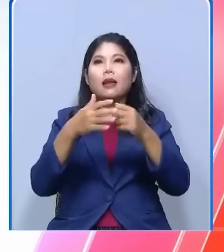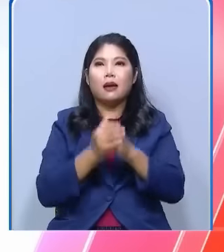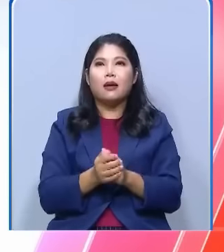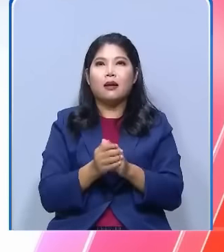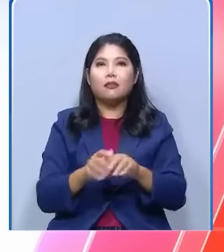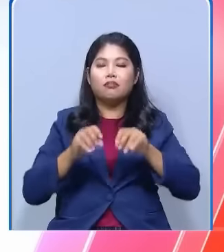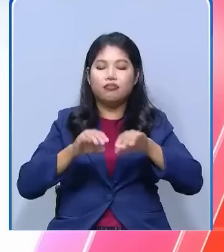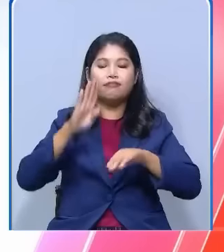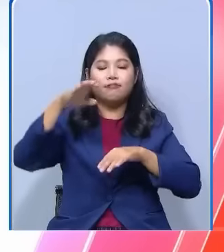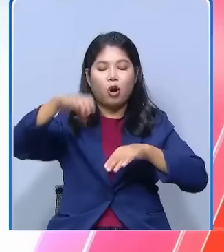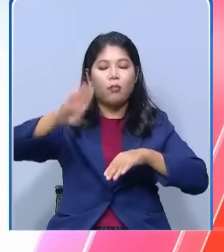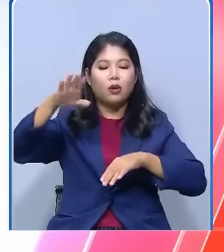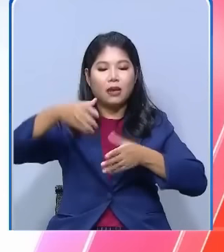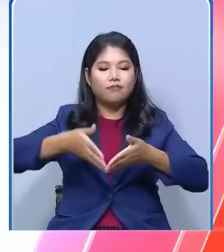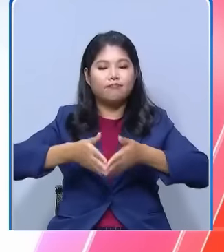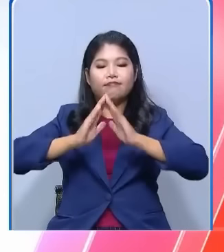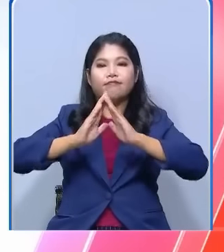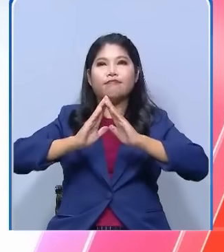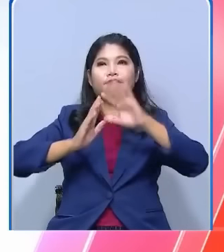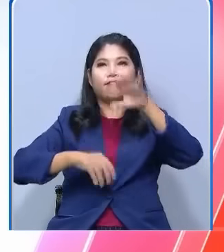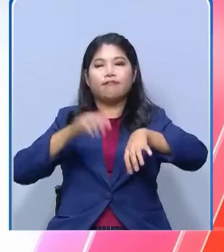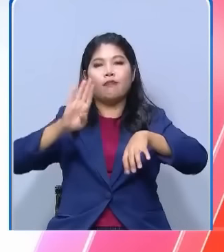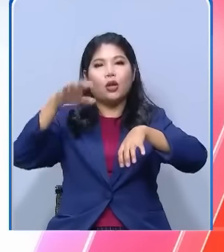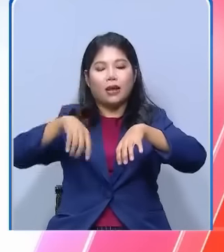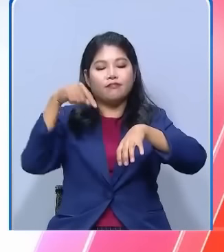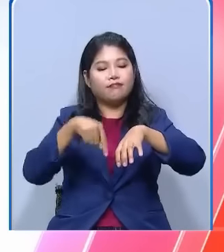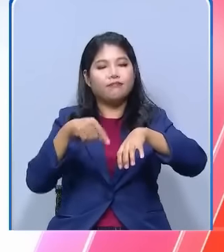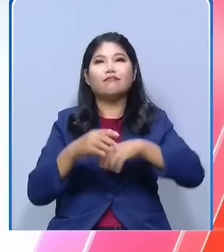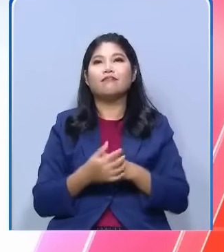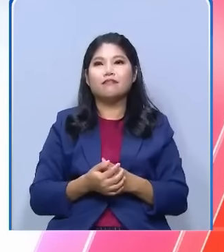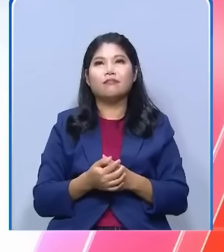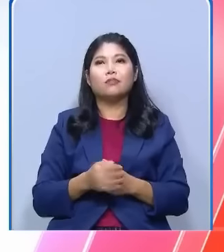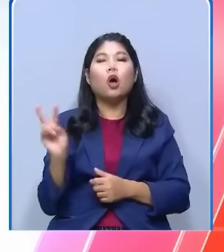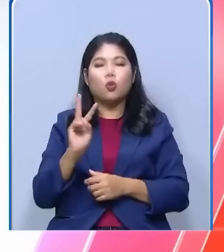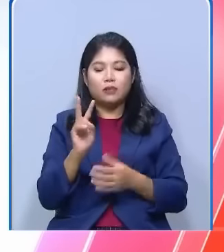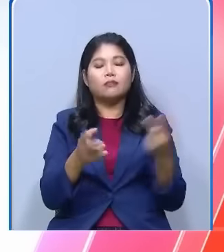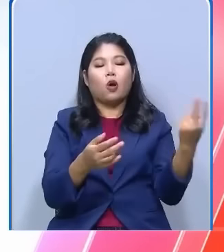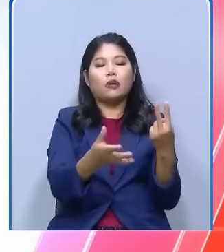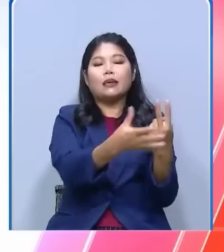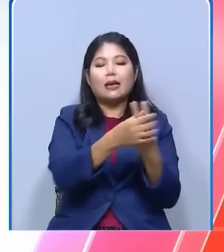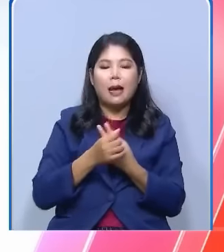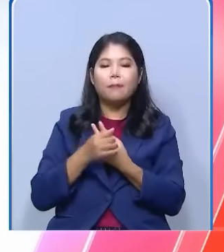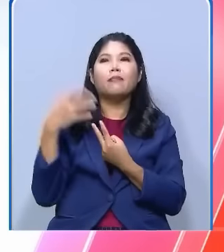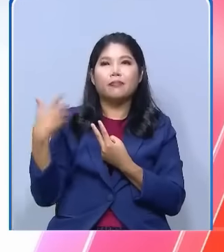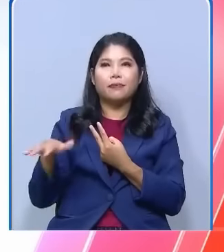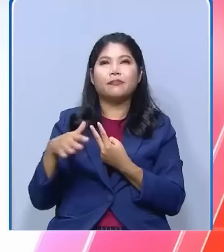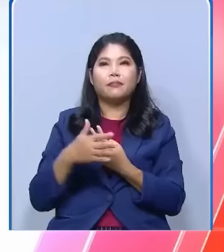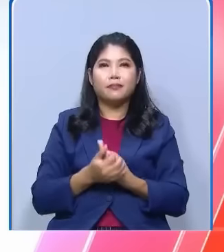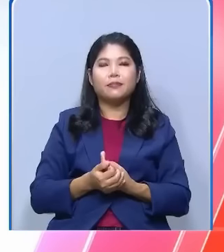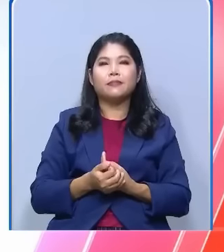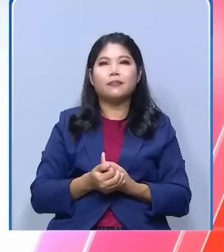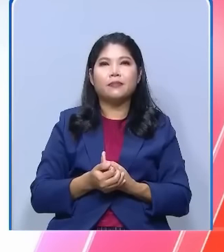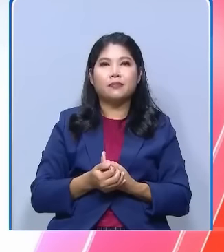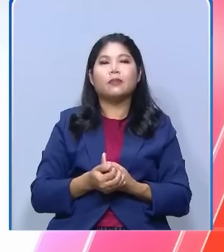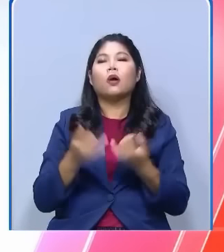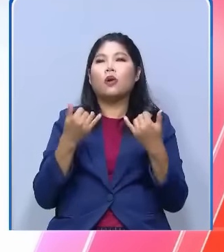Icon นี่แหละนะฮะจนมาเป็นบอสคู่กันเนี่ยแล้วจนนี้ก็คือทั้งสองคนก็ถูกจับกลุ่มเป็นผู้ต้องหา ผู้ต้องหาใช่ไหมเดี๋ยวที่บอกว่